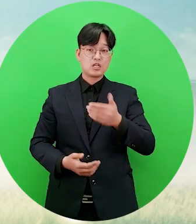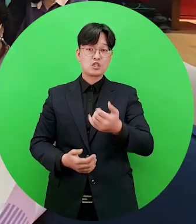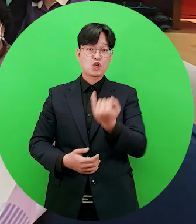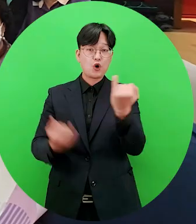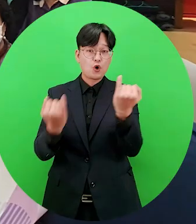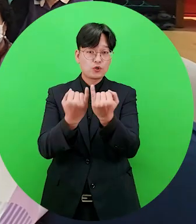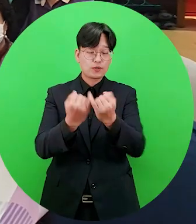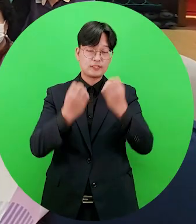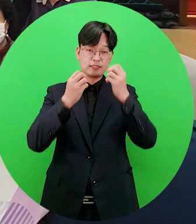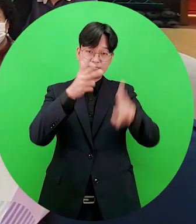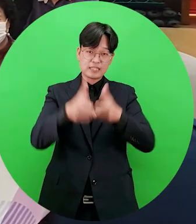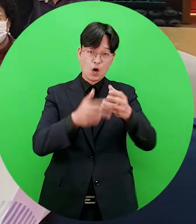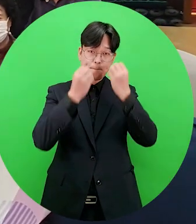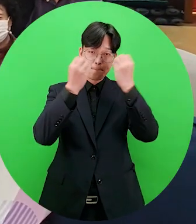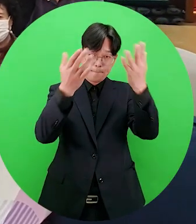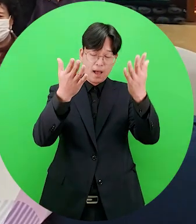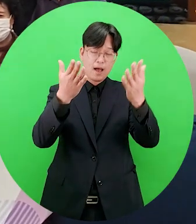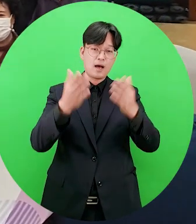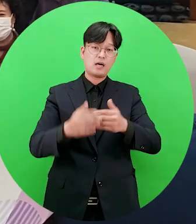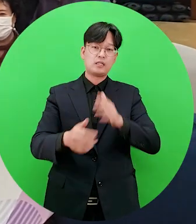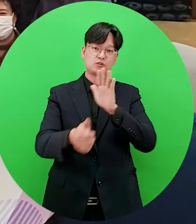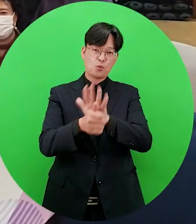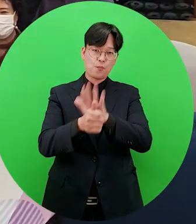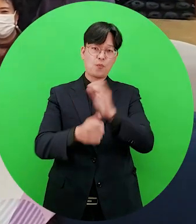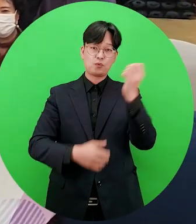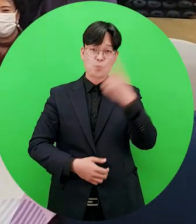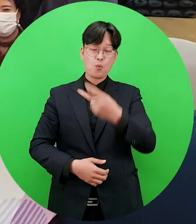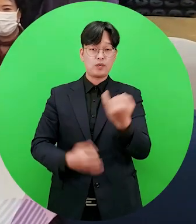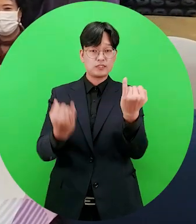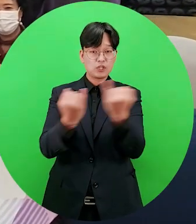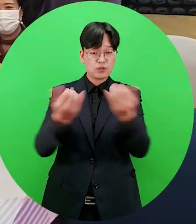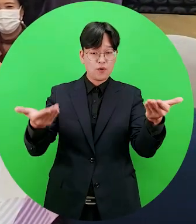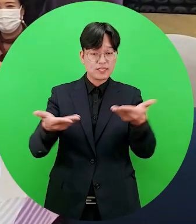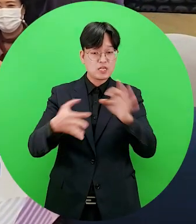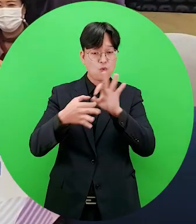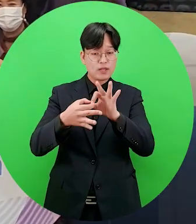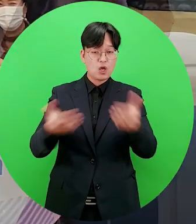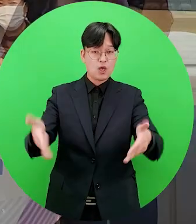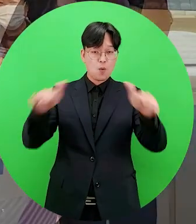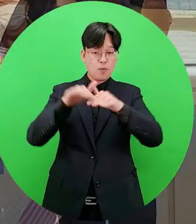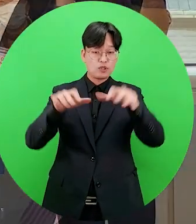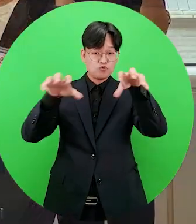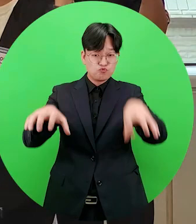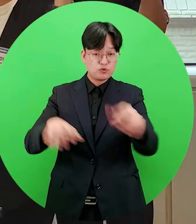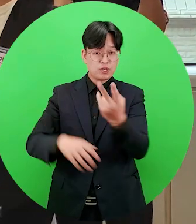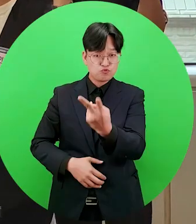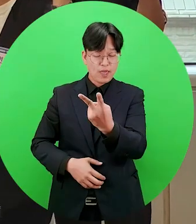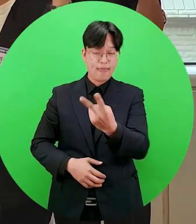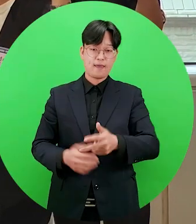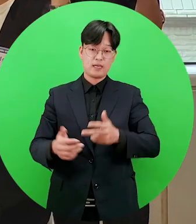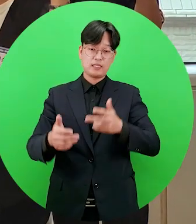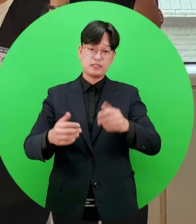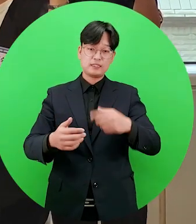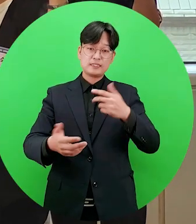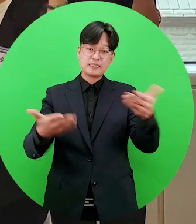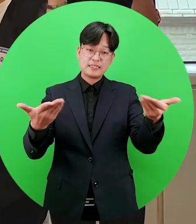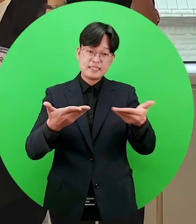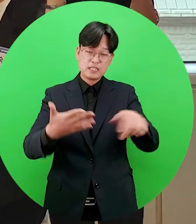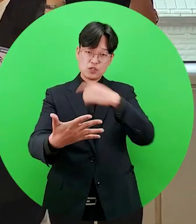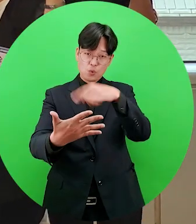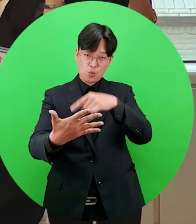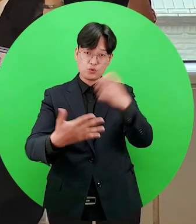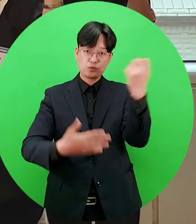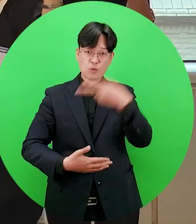지원하고 여성인력개발센터와 여성복지회관의 직업교육훈련과 취업연계 및 사후관리 등